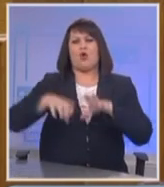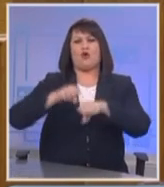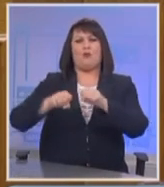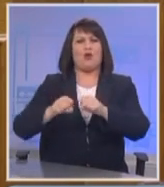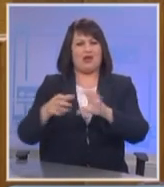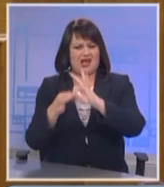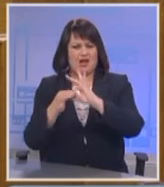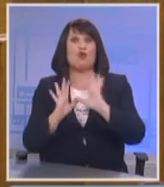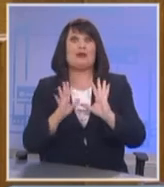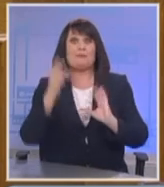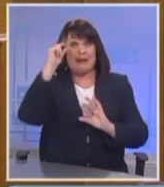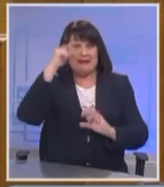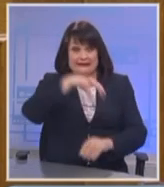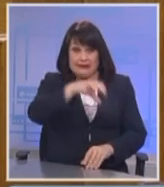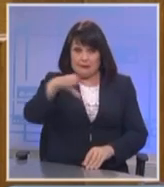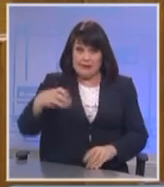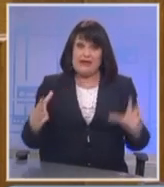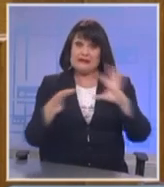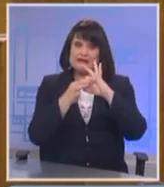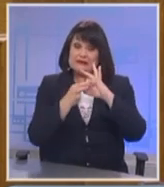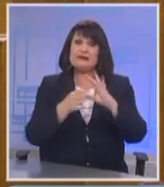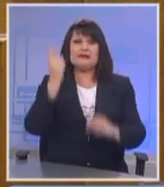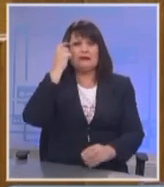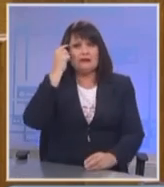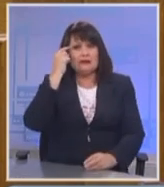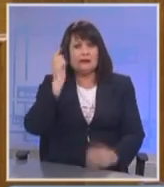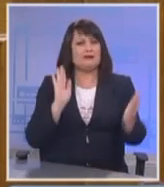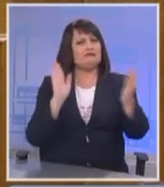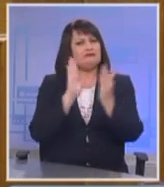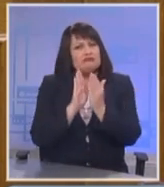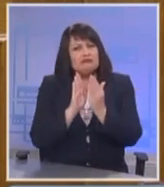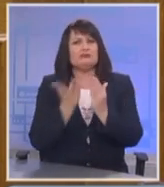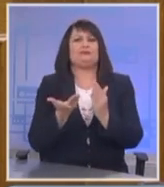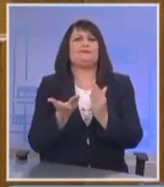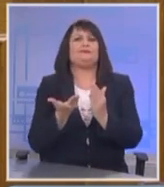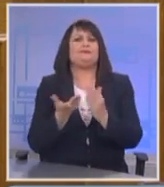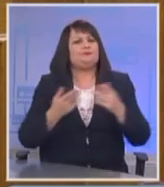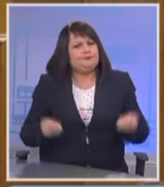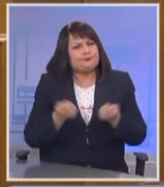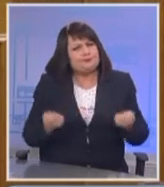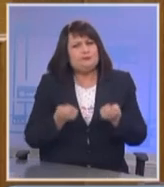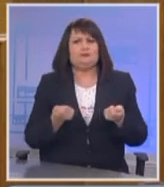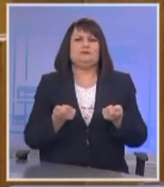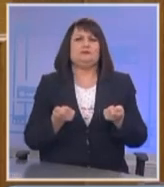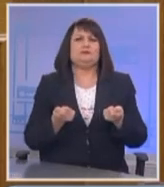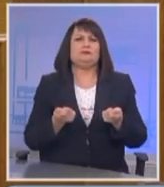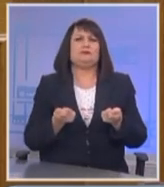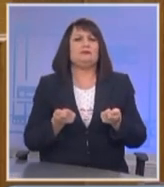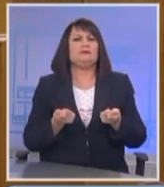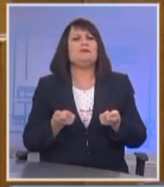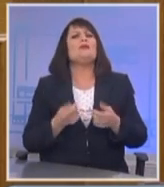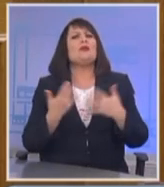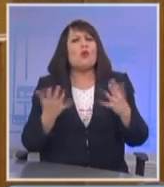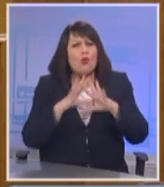αλλά συνεργάζονται για να κατανοήσουν, να αντιμετωπίσουν και να αξιοποιήσουν τους νόμους της